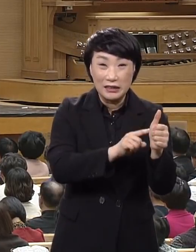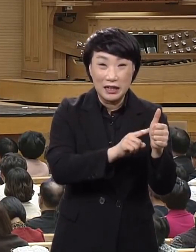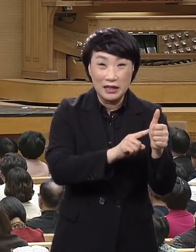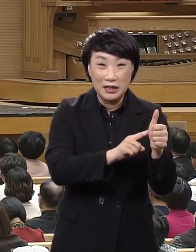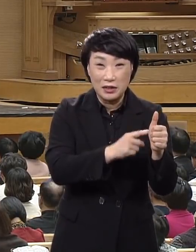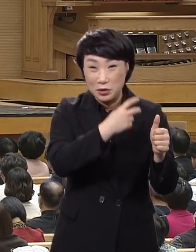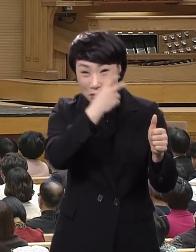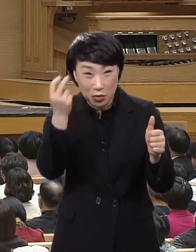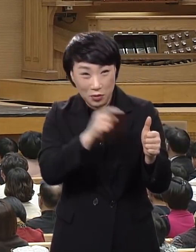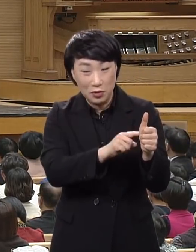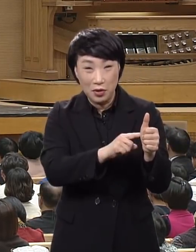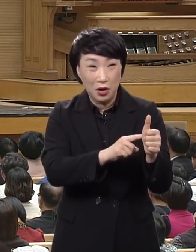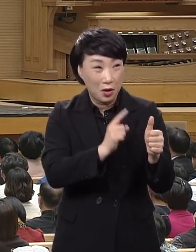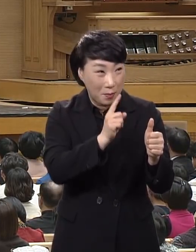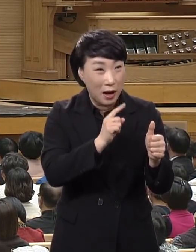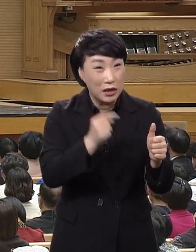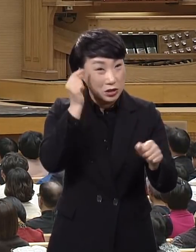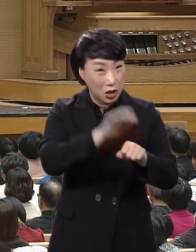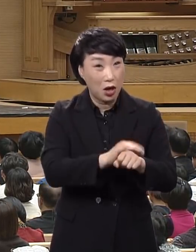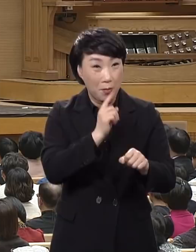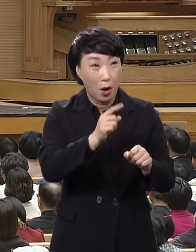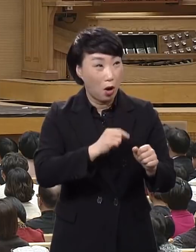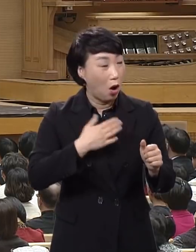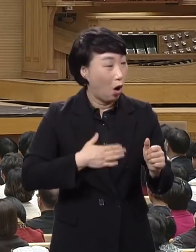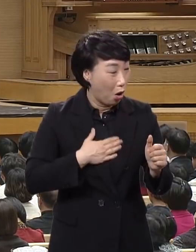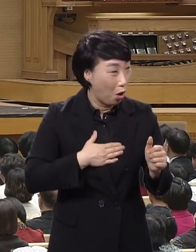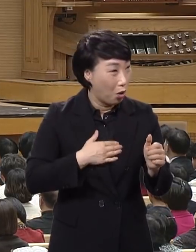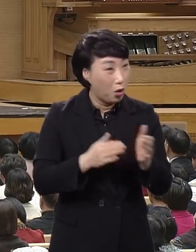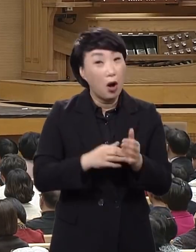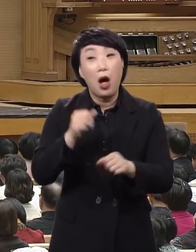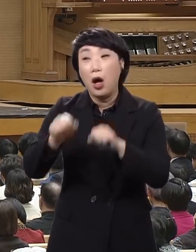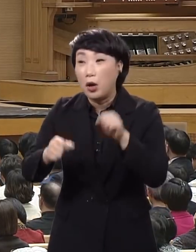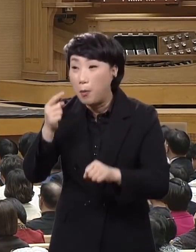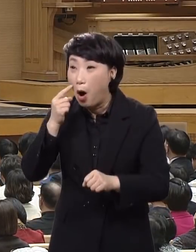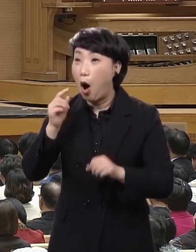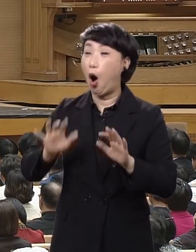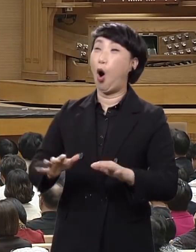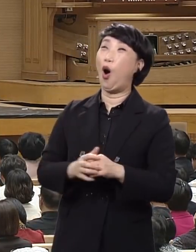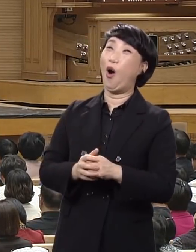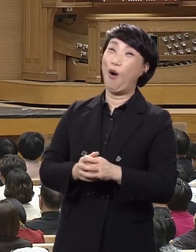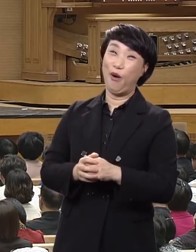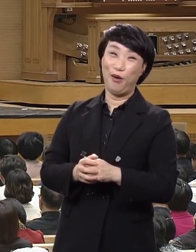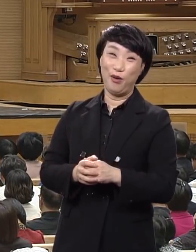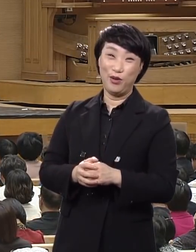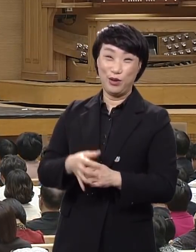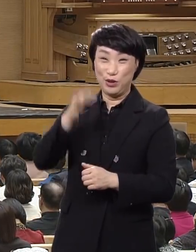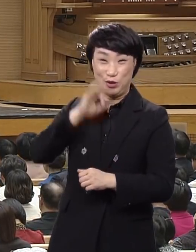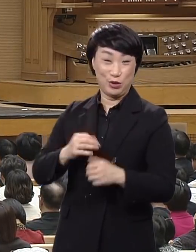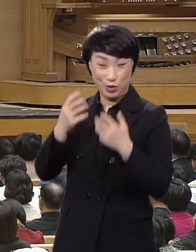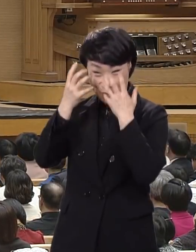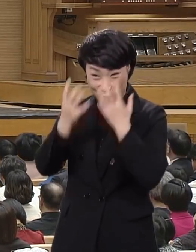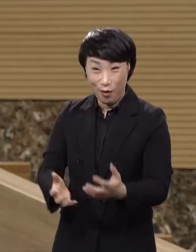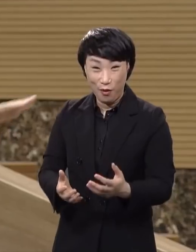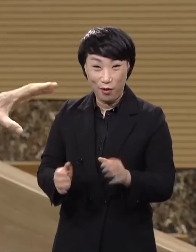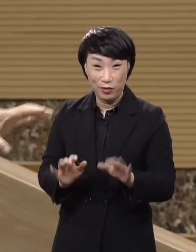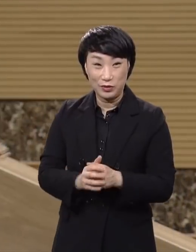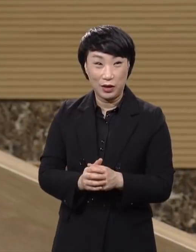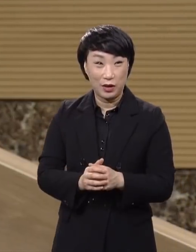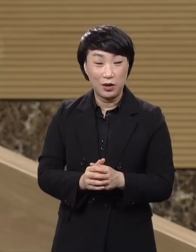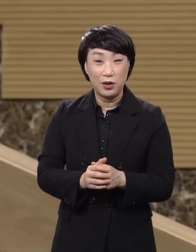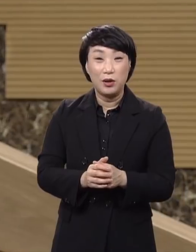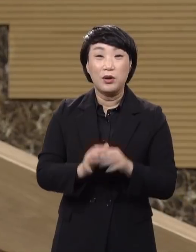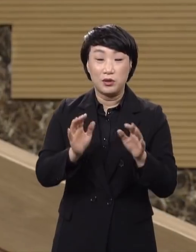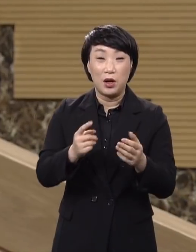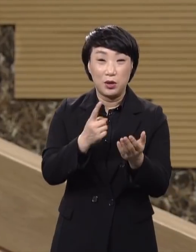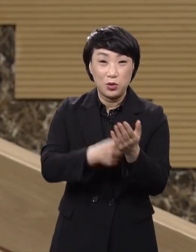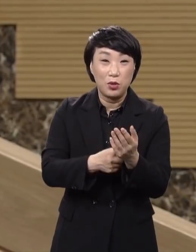다니엘의 총명의 말, 지혜의 말을 들으면 해보면 엄청나게 많은 성과를 얻어. 그래서 총리